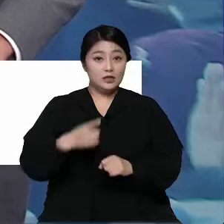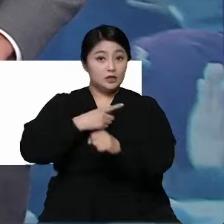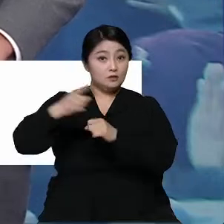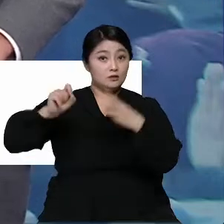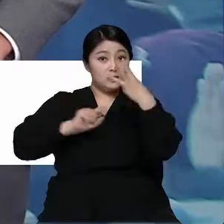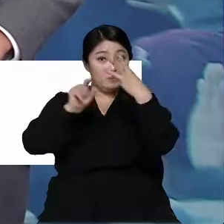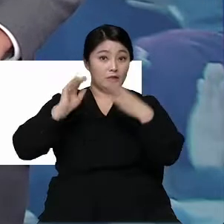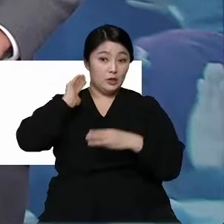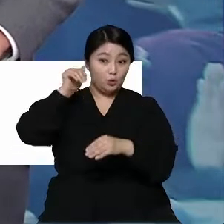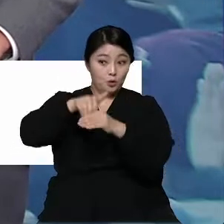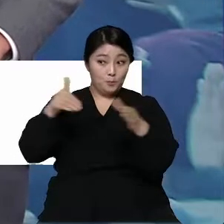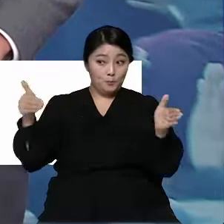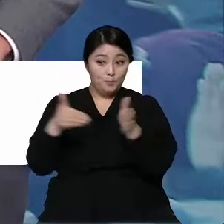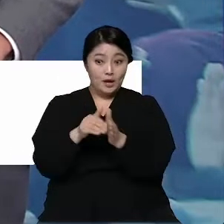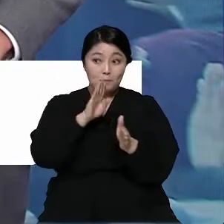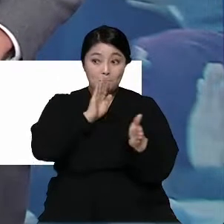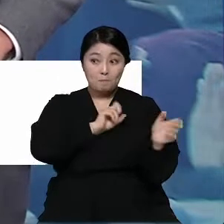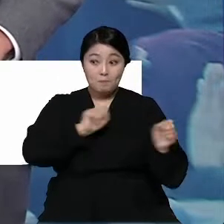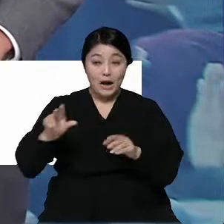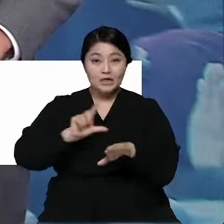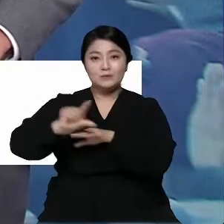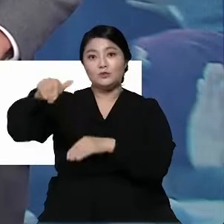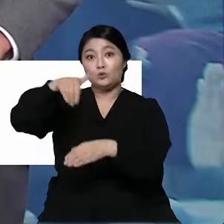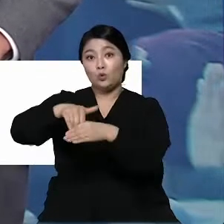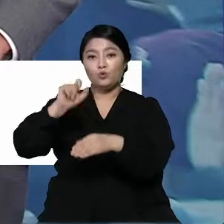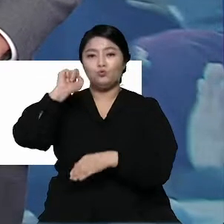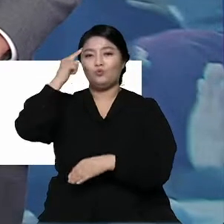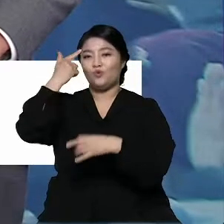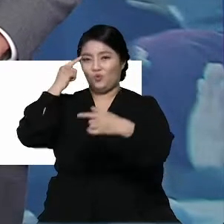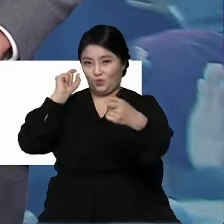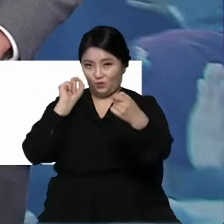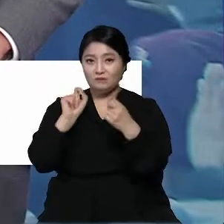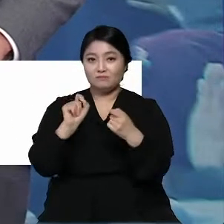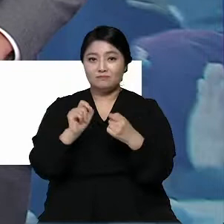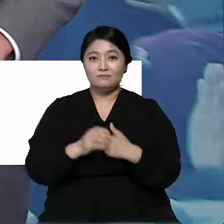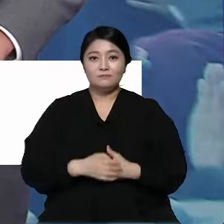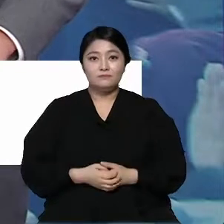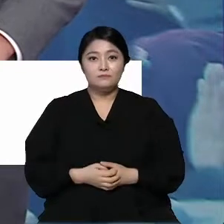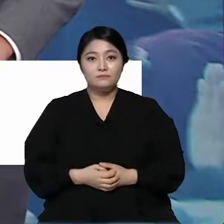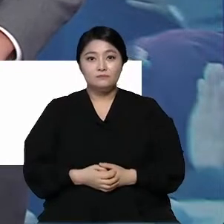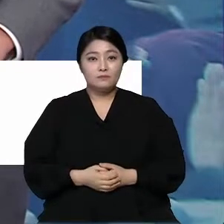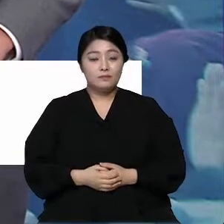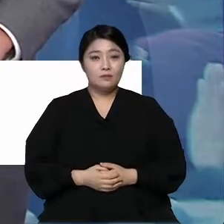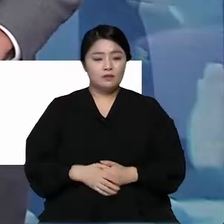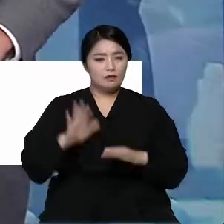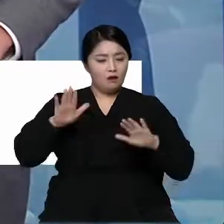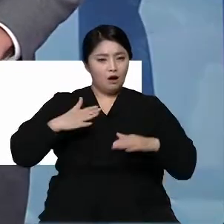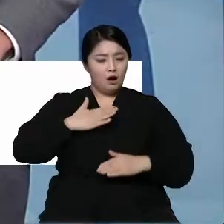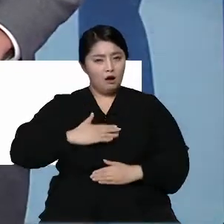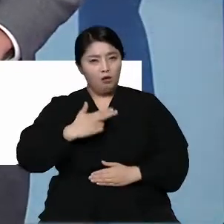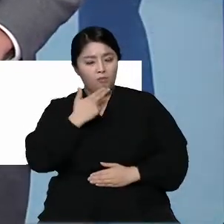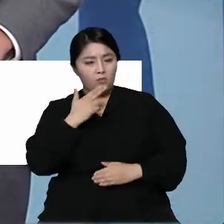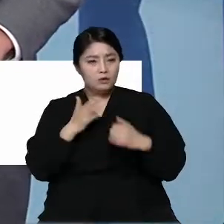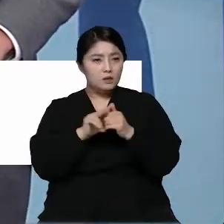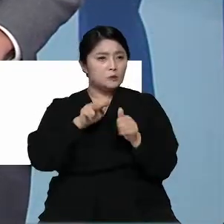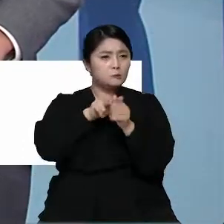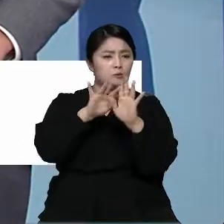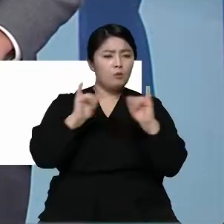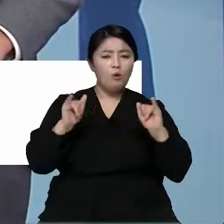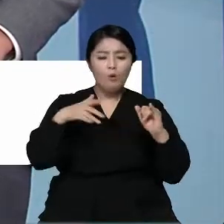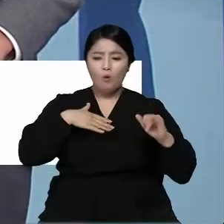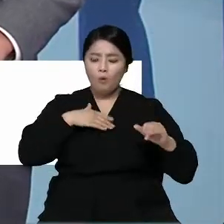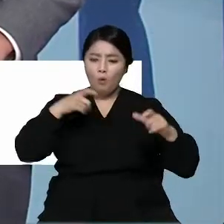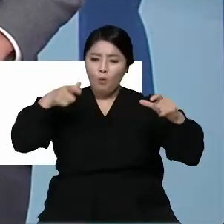내년 3월 대선이 끝나고 치러지는 지방선거가 이제 6개월 앞으로 다가왔습니다. 아직 변수가 많아 입지자들은 출마